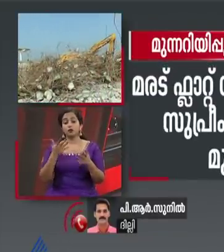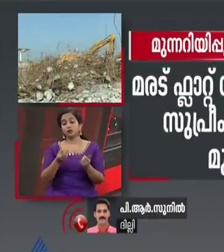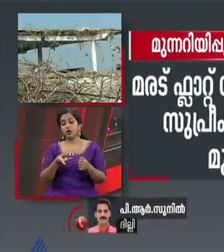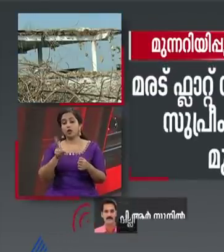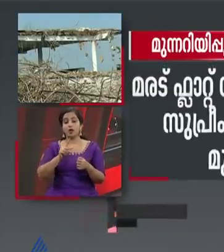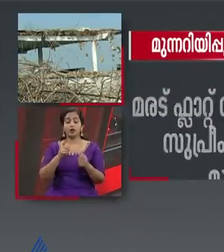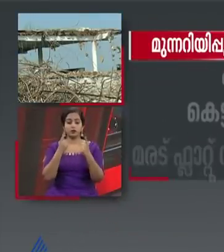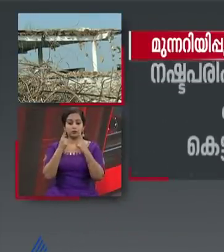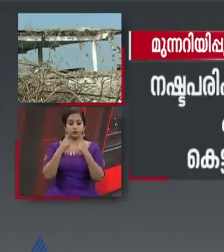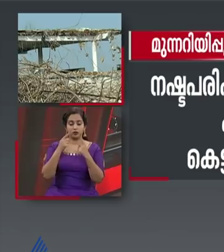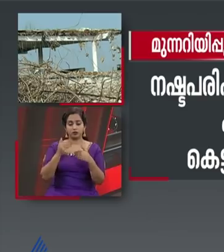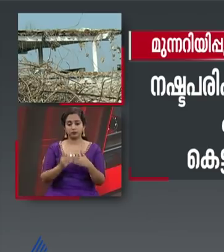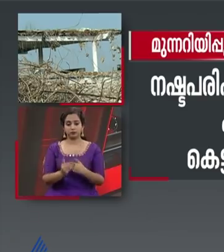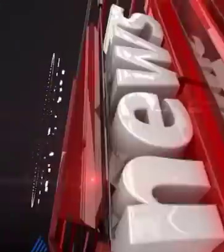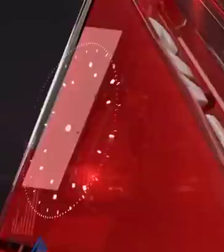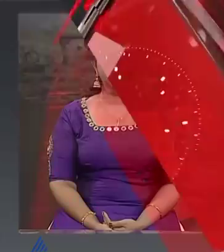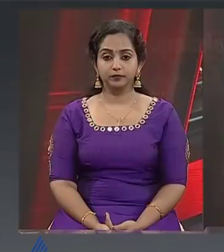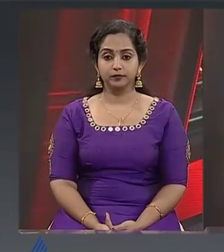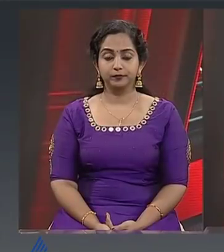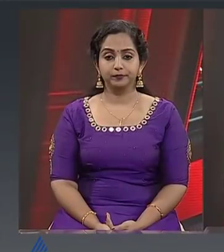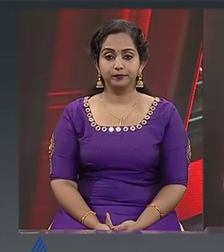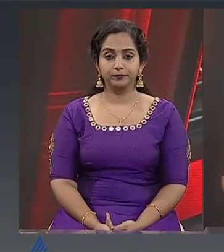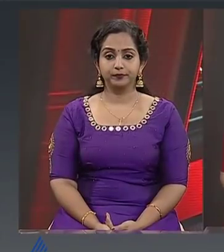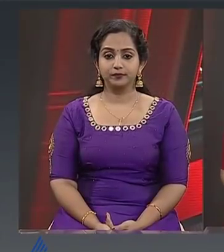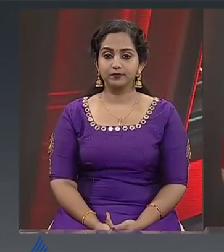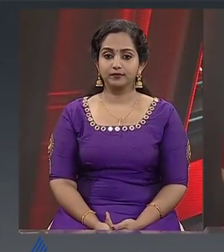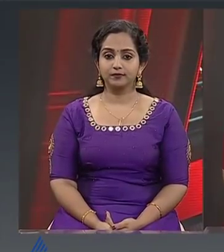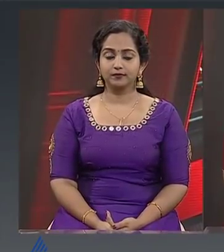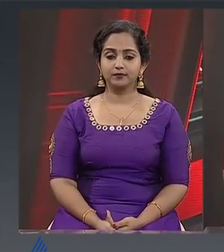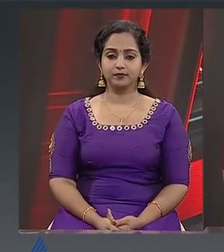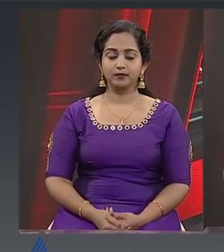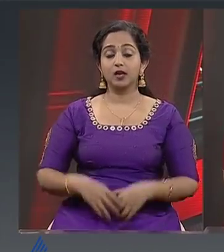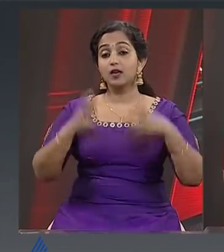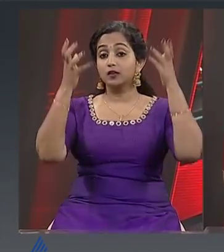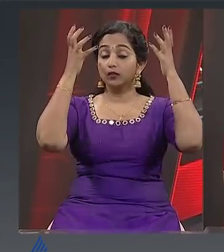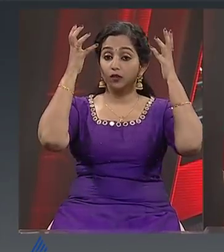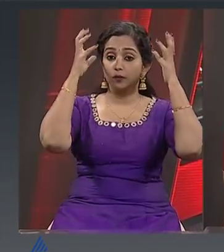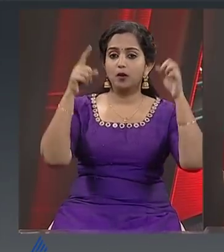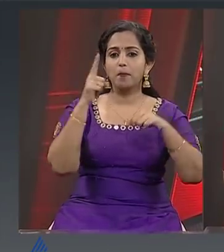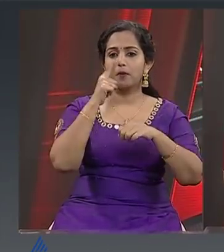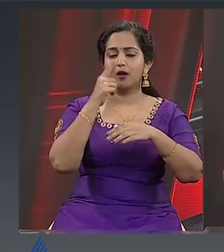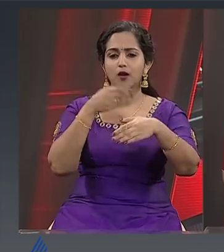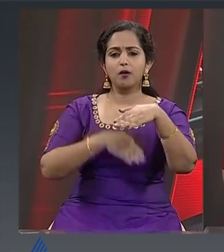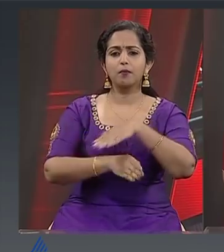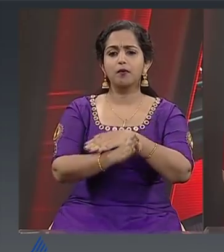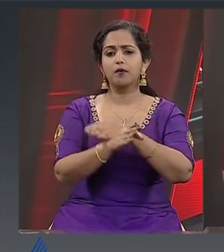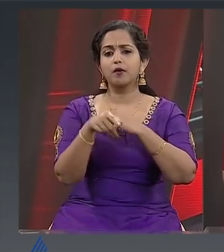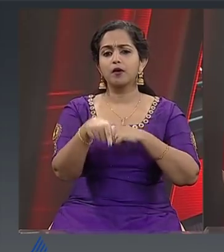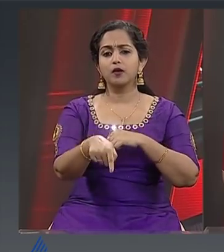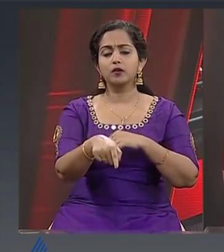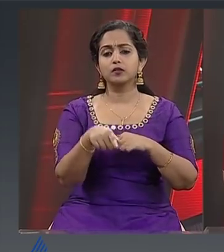പരിഗണിക്കും. പി ആർ സുനിലാണ് വിശദാംശങ്ങൾ നൽകിയത് ദില്ലിയിൽ നിന്ന്. ശബരിമല യുവതീ പ്രവേശത്തിൽ സുപ്രീംകോടതിയുടെ അന്തിമ